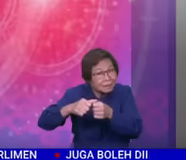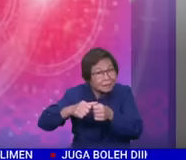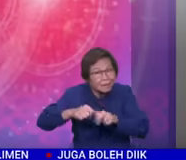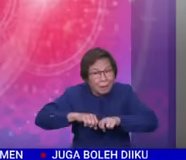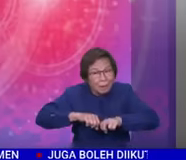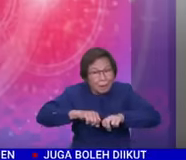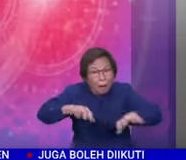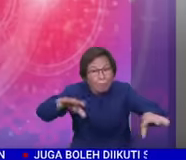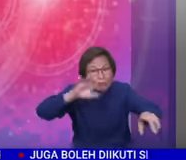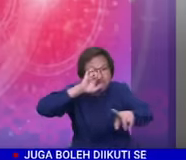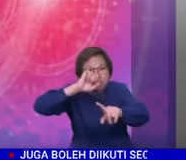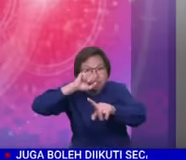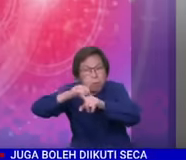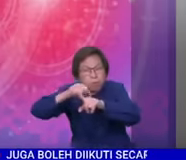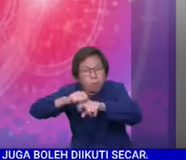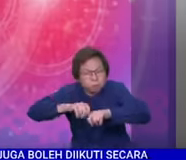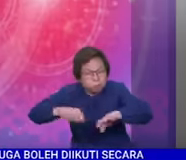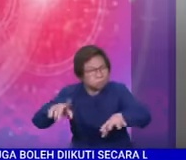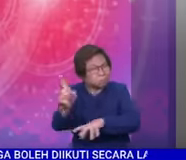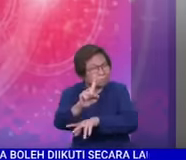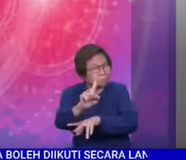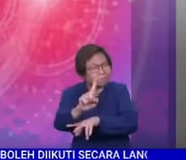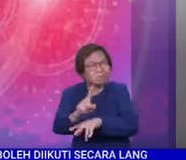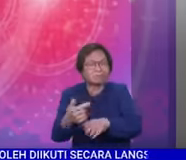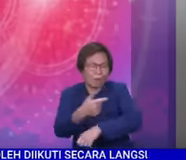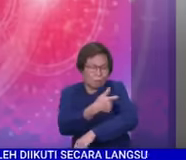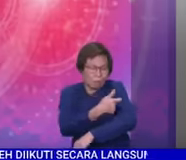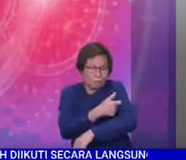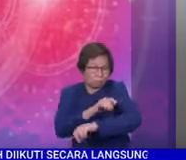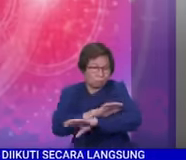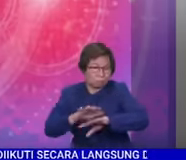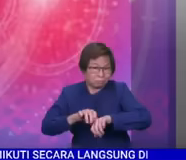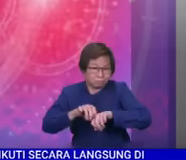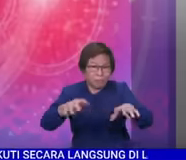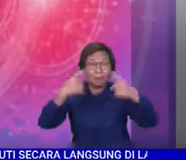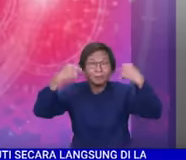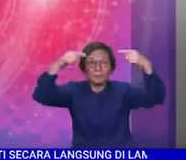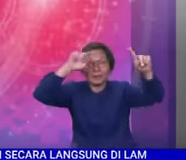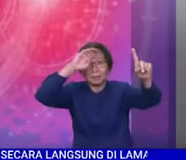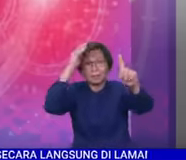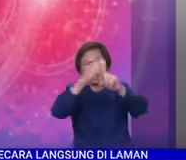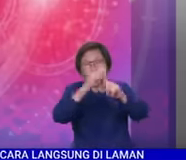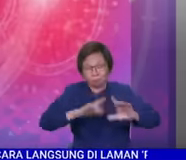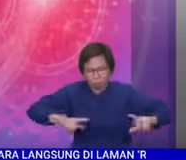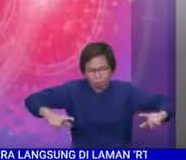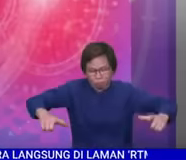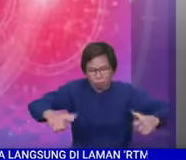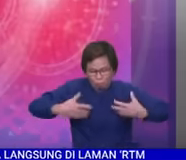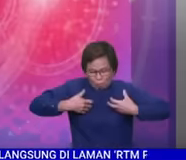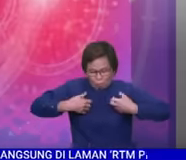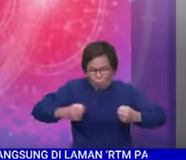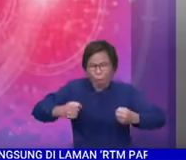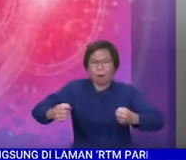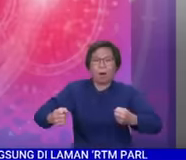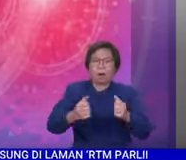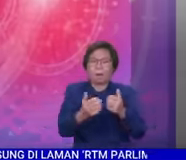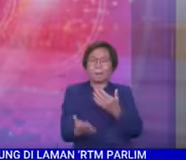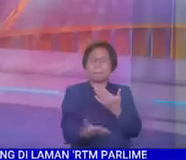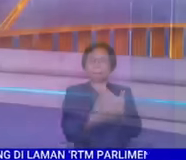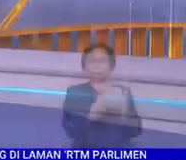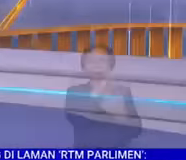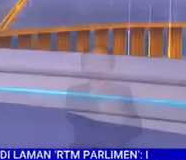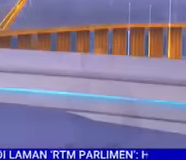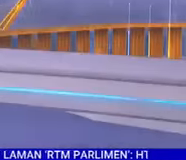Jangan sebar maklumat palsu mengenai vaksinasi bersama-sama cairkan sasaran immunity kelompok kembali bersama